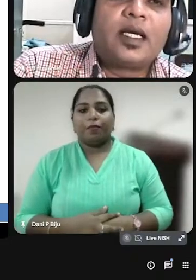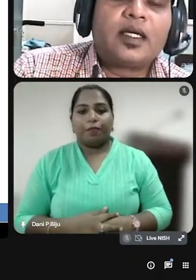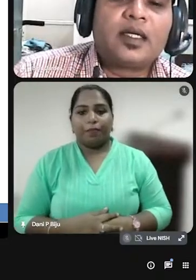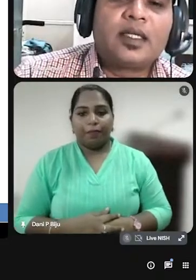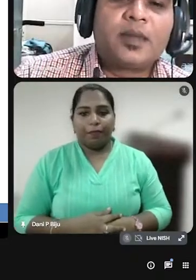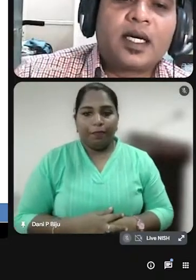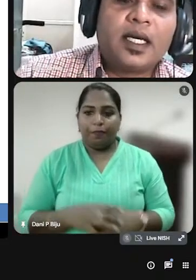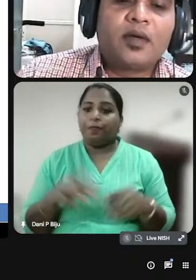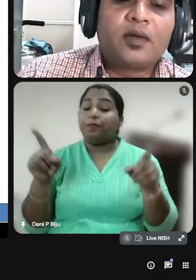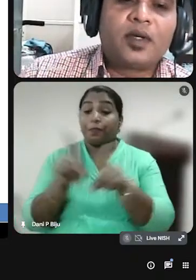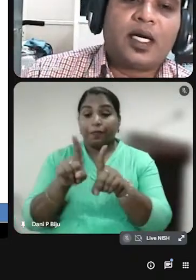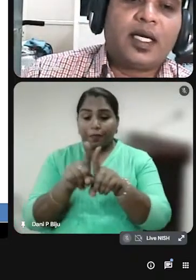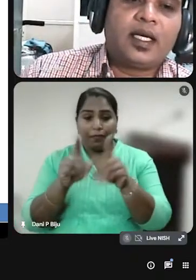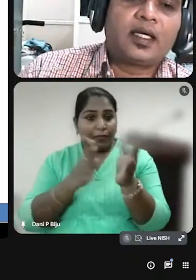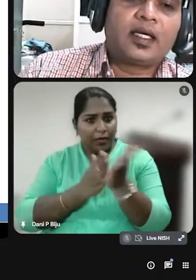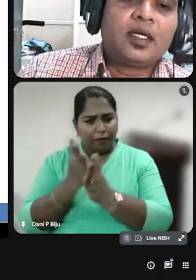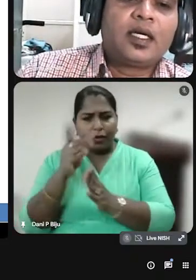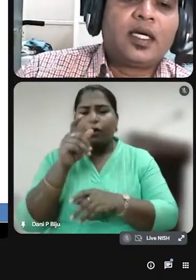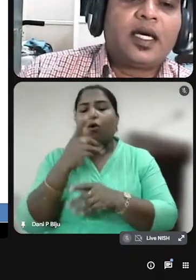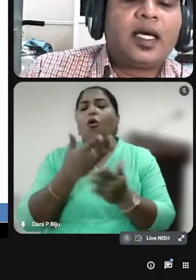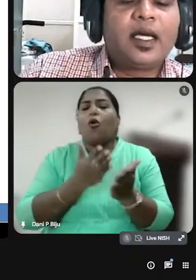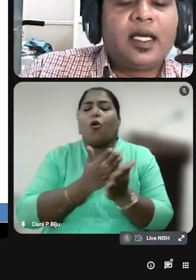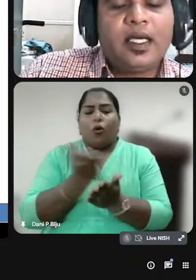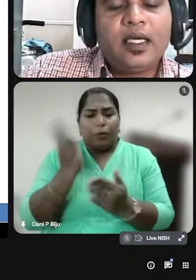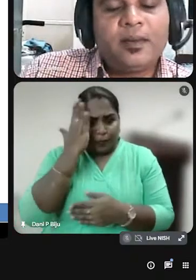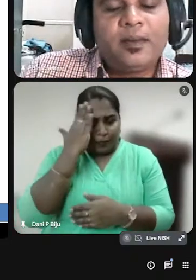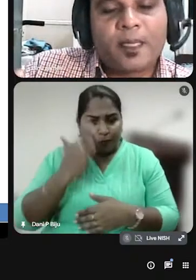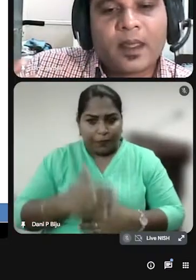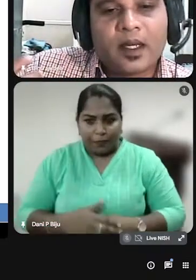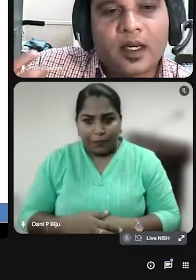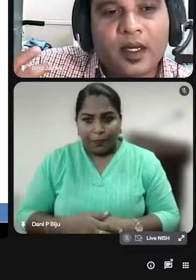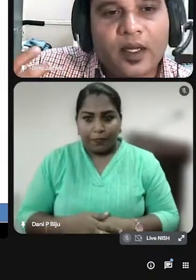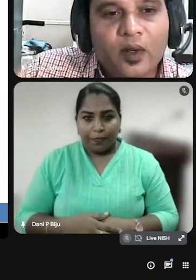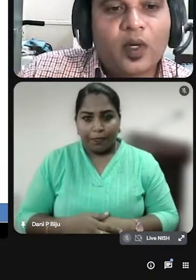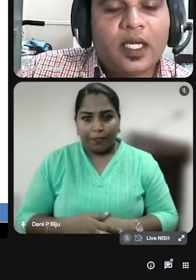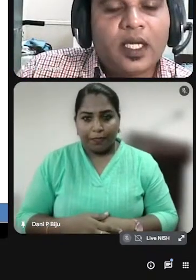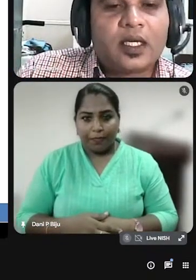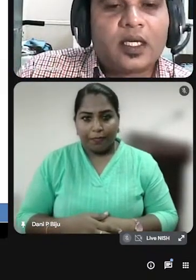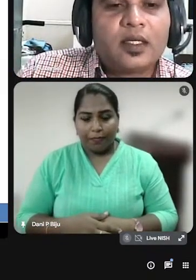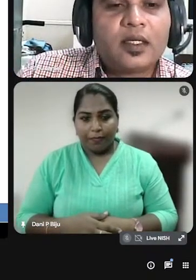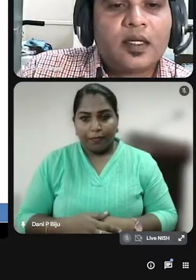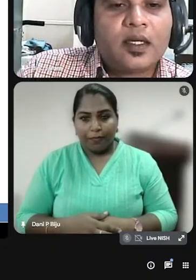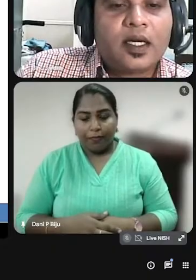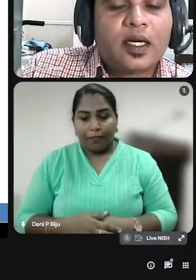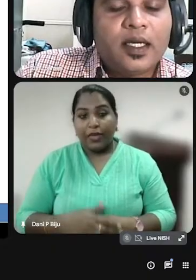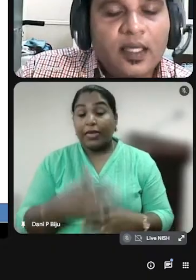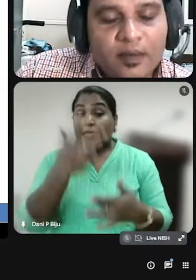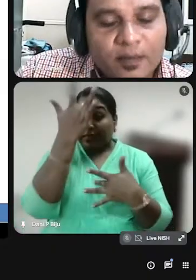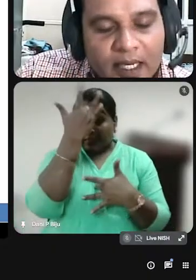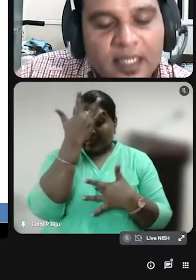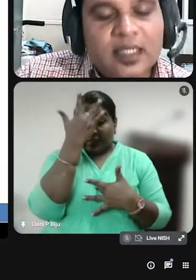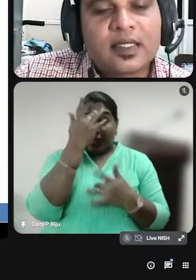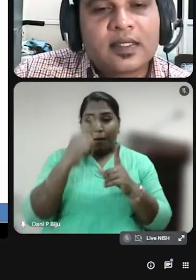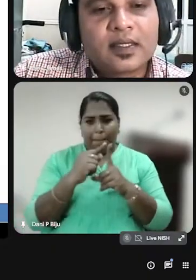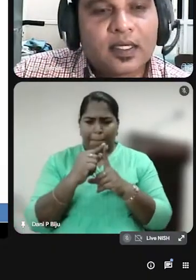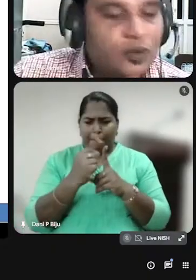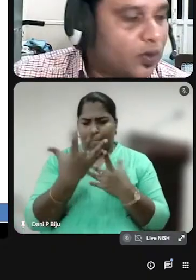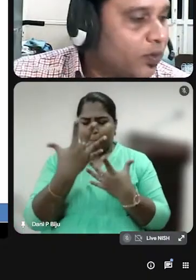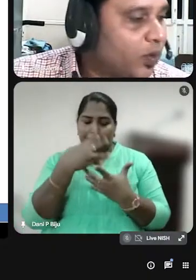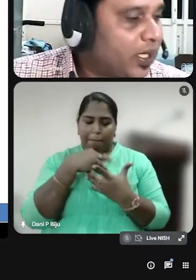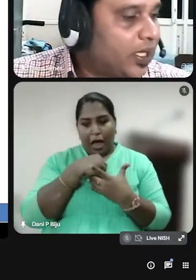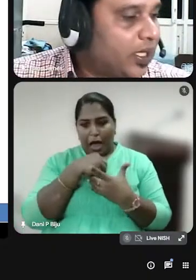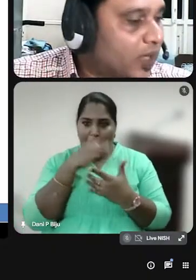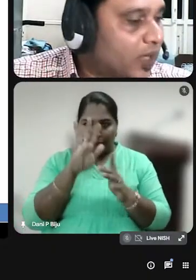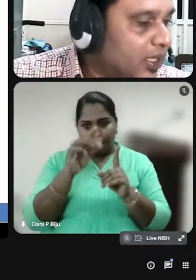അതുപോലെ നമുക്കറിയാവുന്ന ഒരു കാര്യമാണ്, ഈ രോഗിക്ക് ഈ പാർക്കിൻസൺസ്